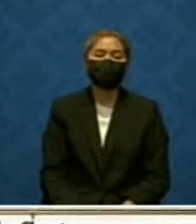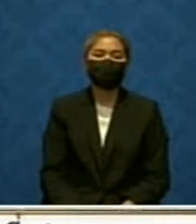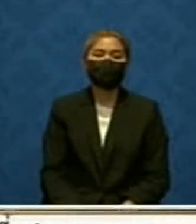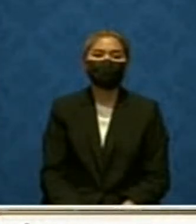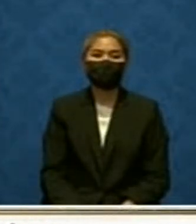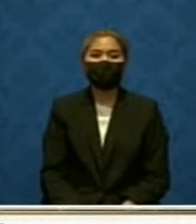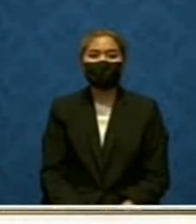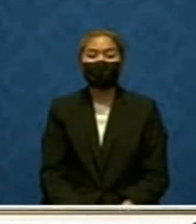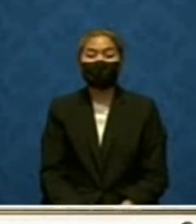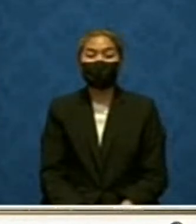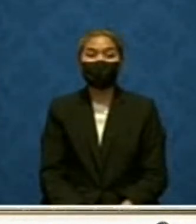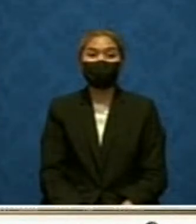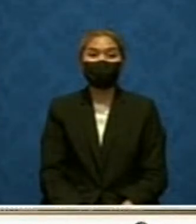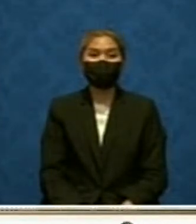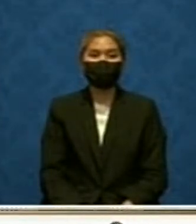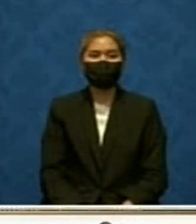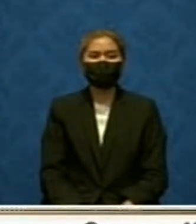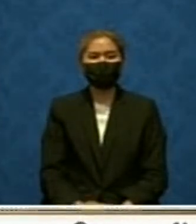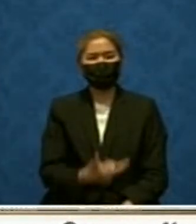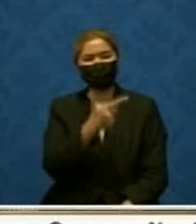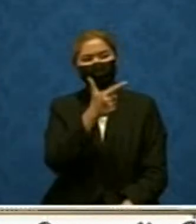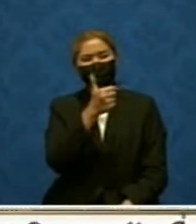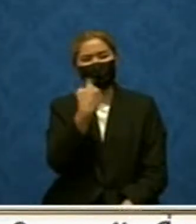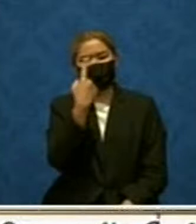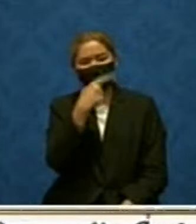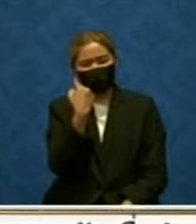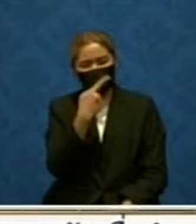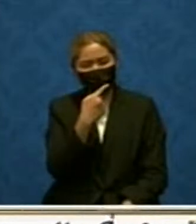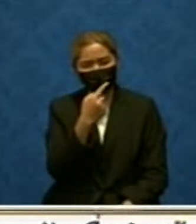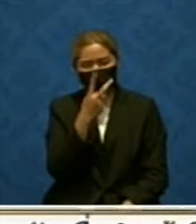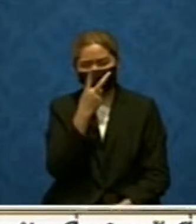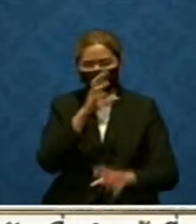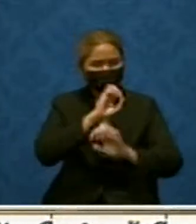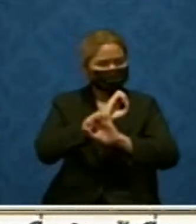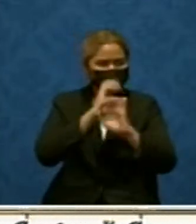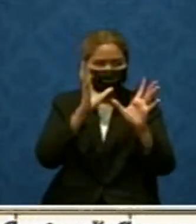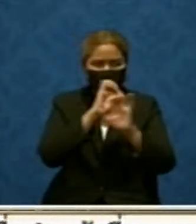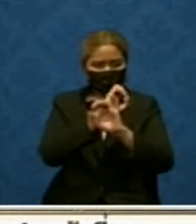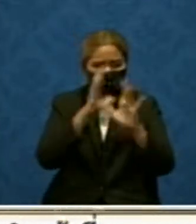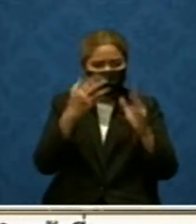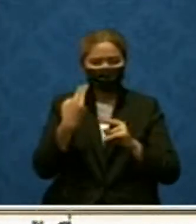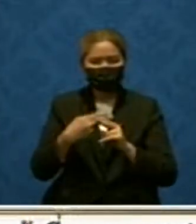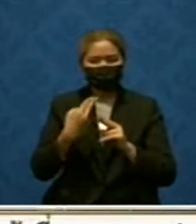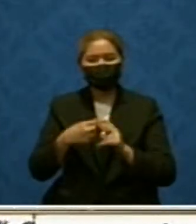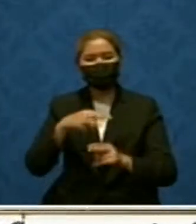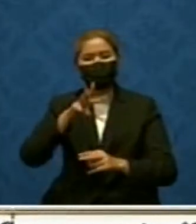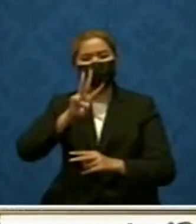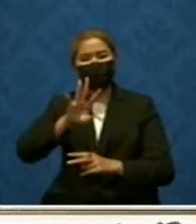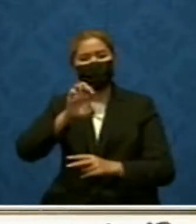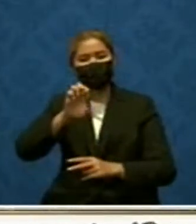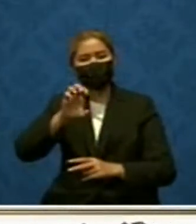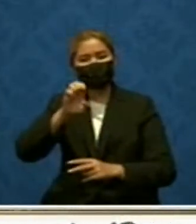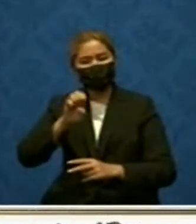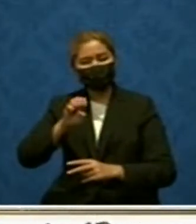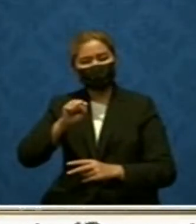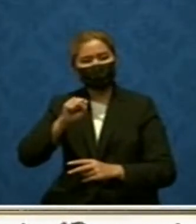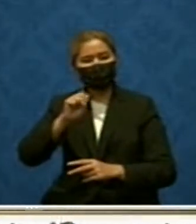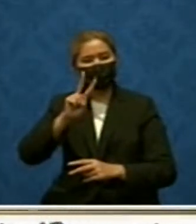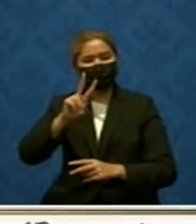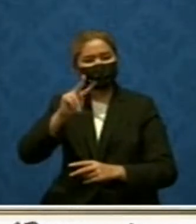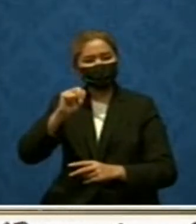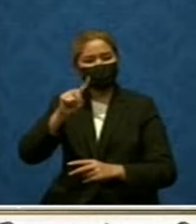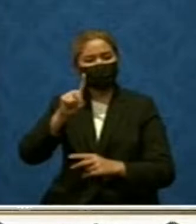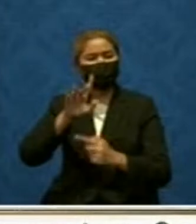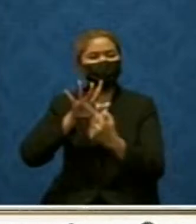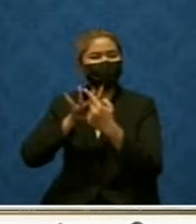ะมองหน้าตาไม่คอยคุณอ๋อจาร์วสรุจำไมได้แลวมี 3-4 คนทจำได้นท่ใย